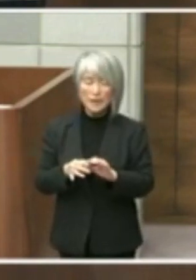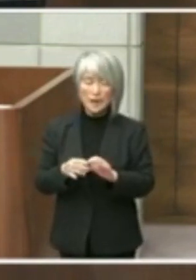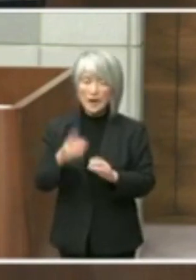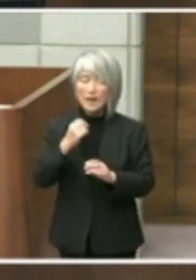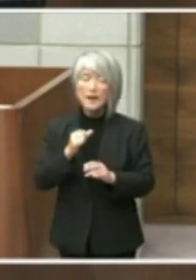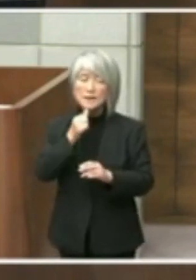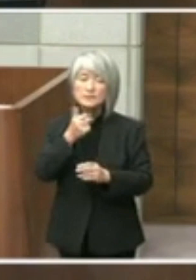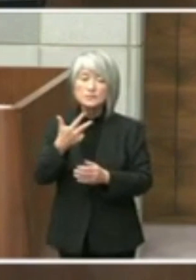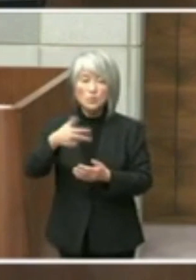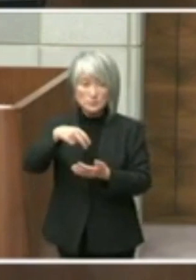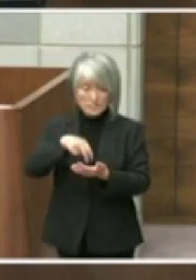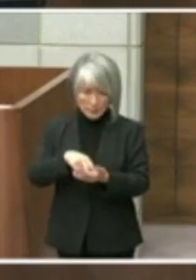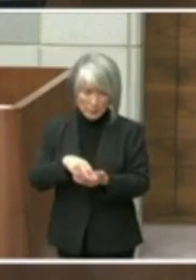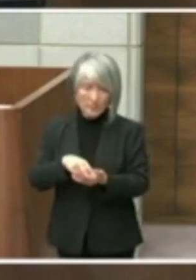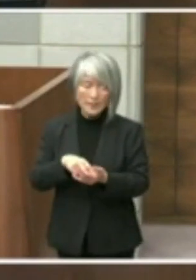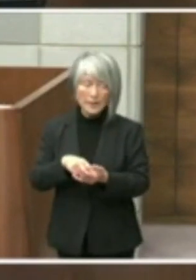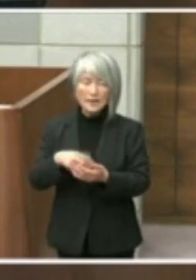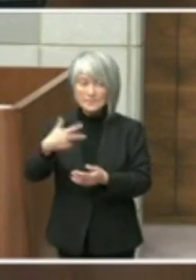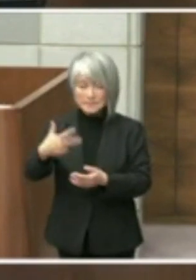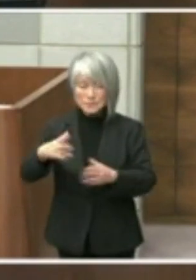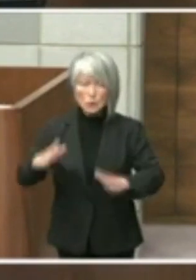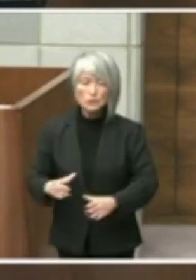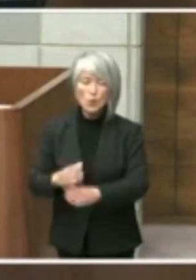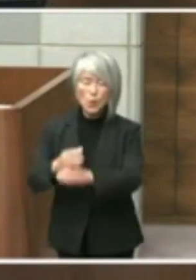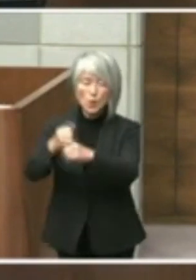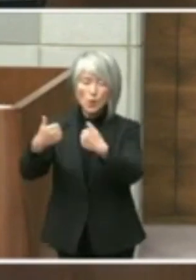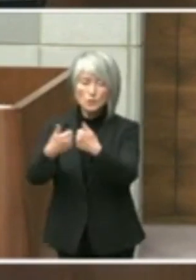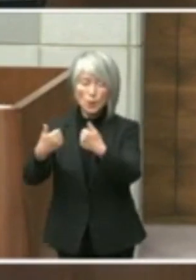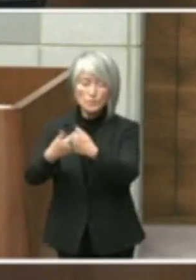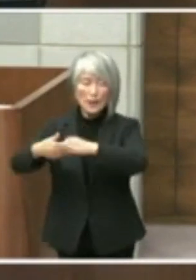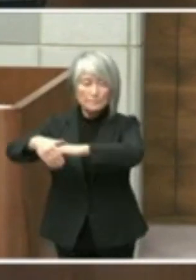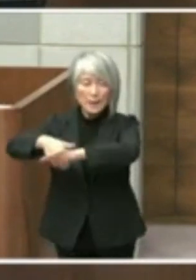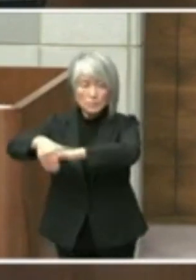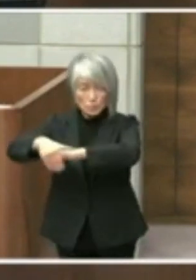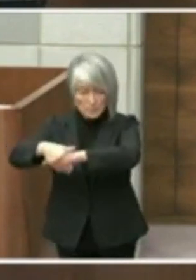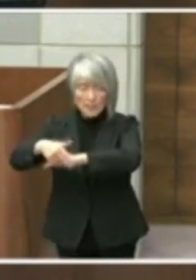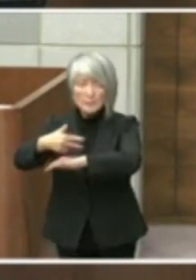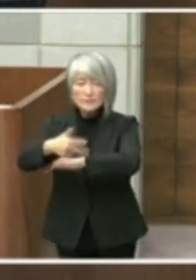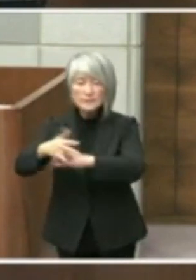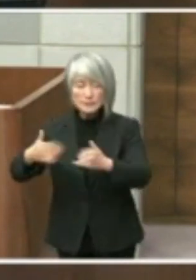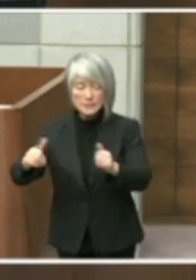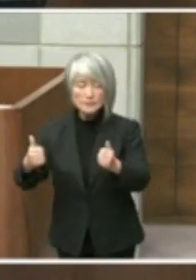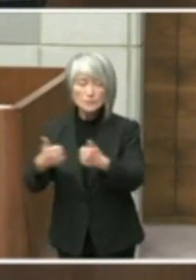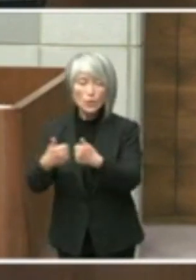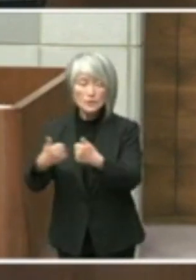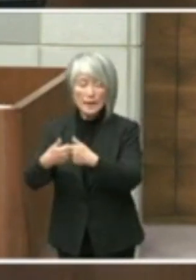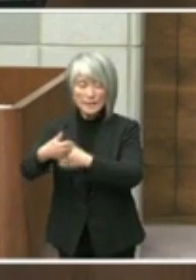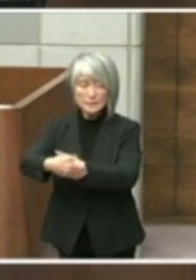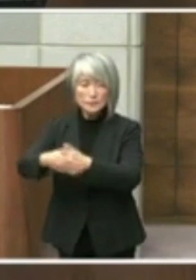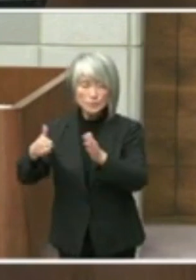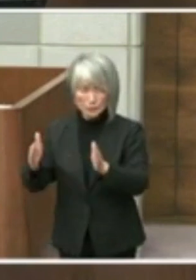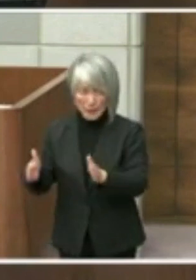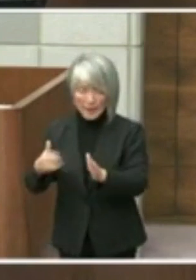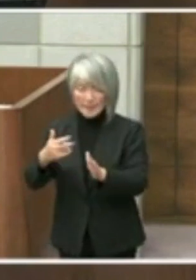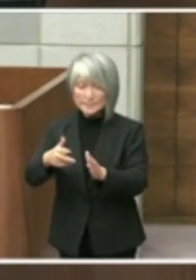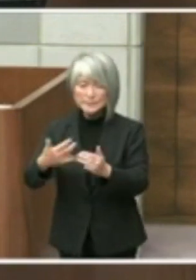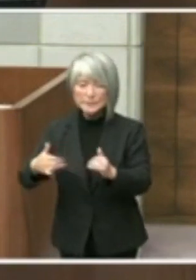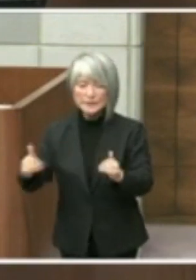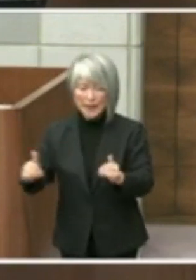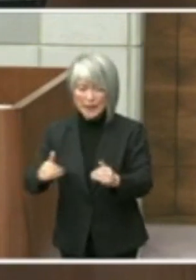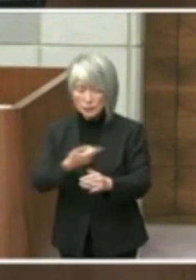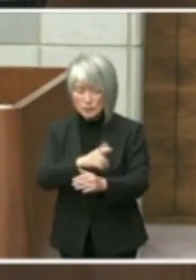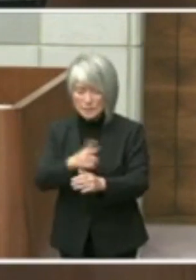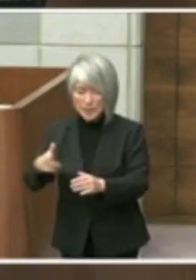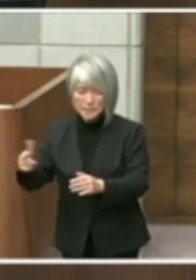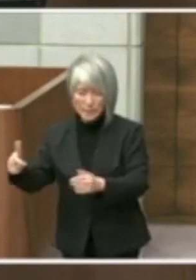では市の総合相談窓口である市民相談室において、市民からのさまざまなご相